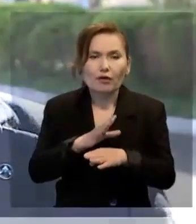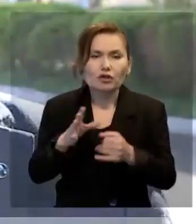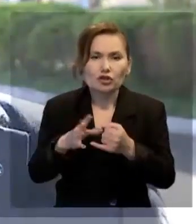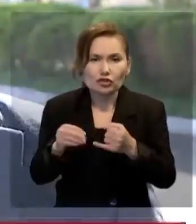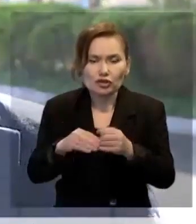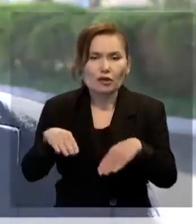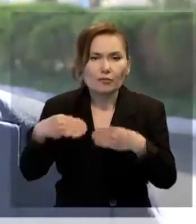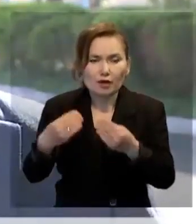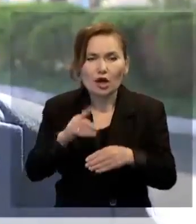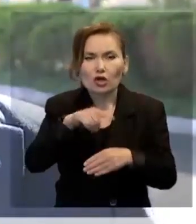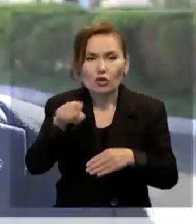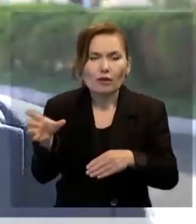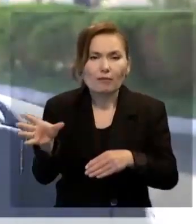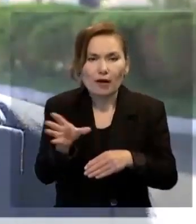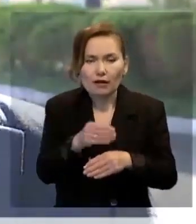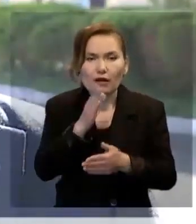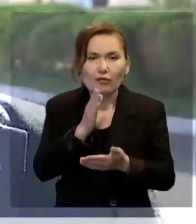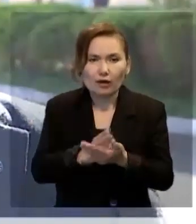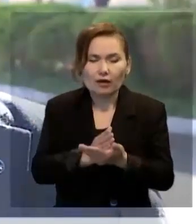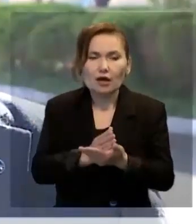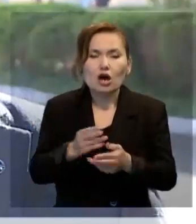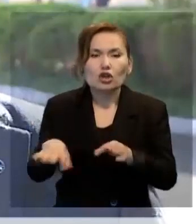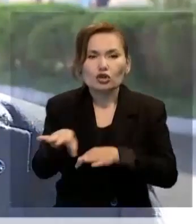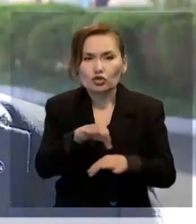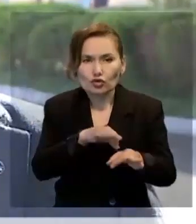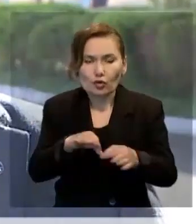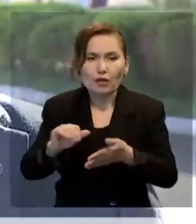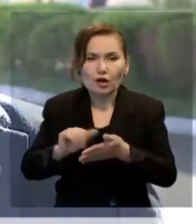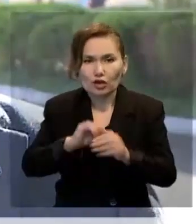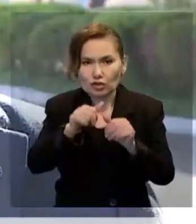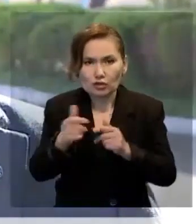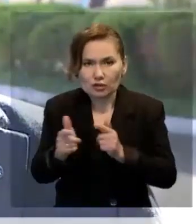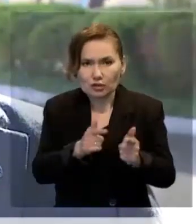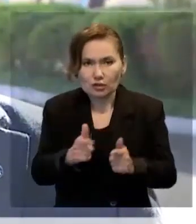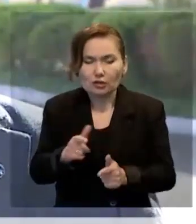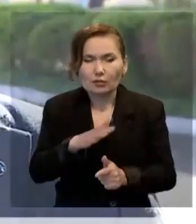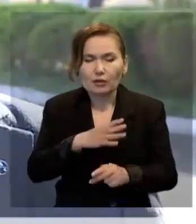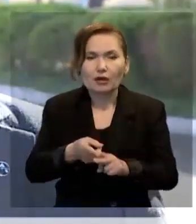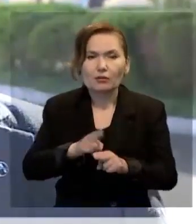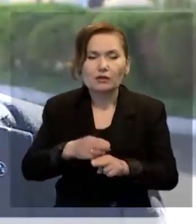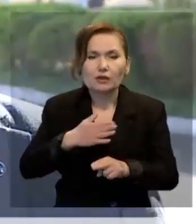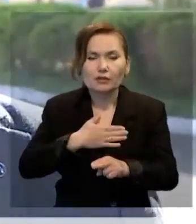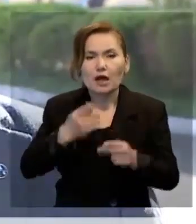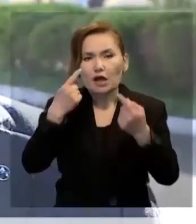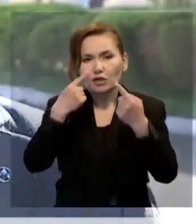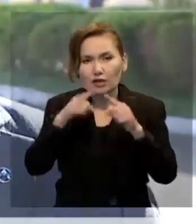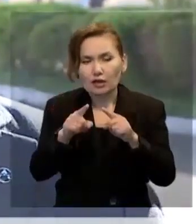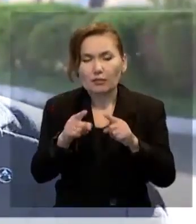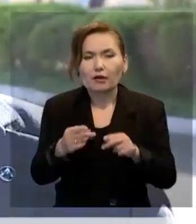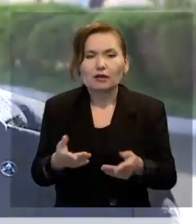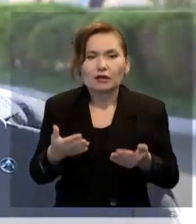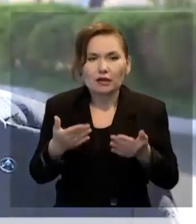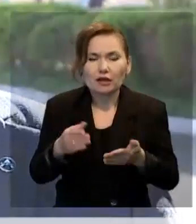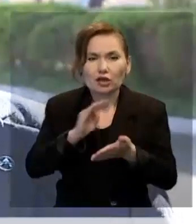біздің қолымызда бар. Сосын жоба жасалды, ол жоба барысында бізге техникалық шарттар жасау керек